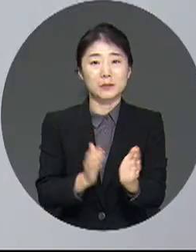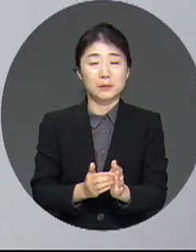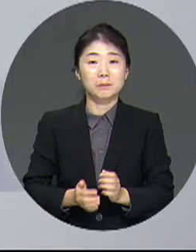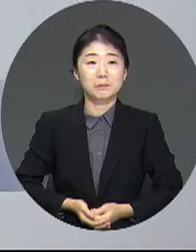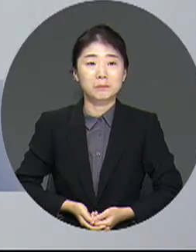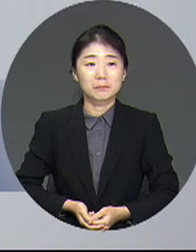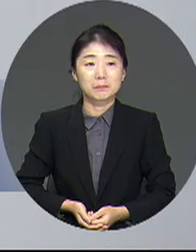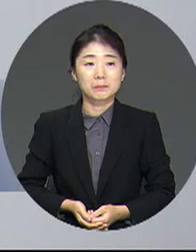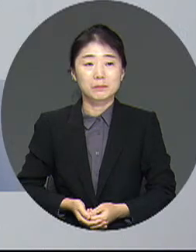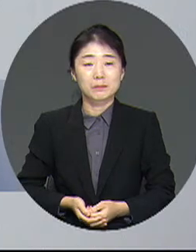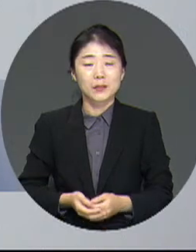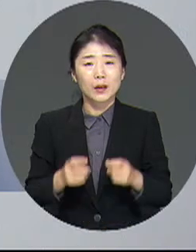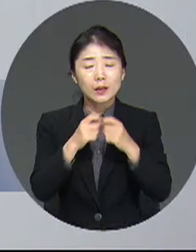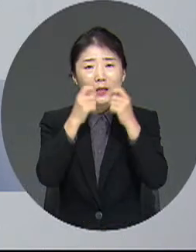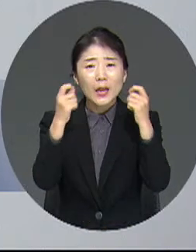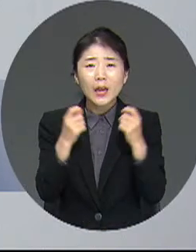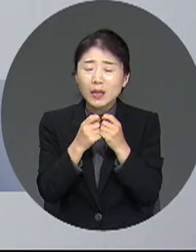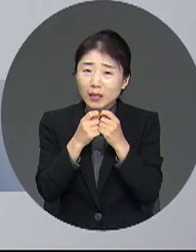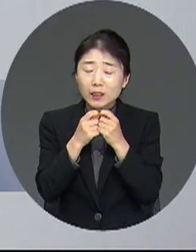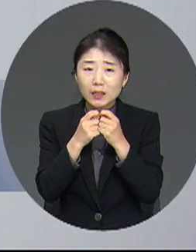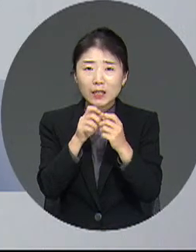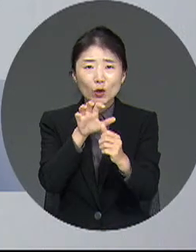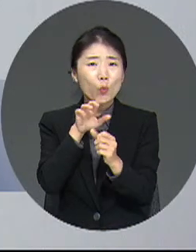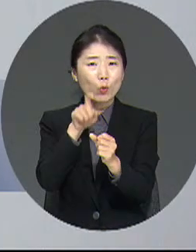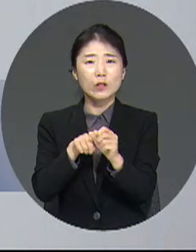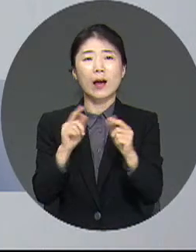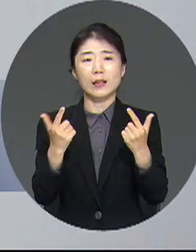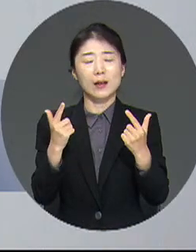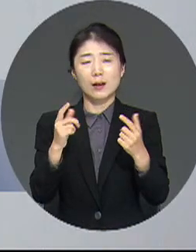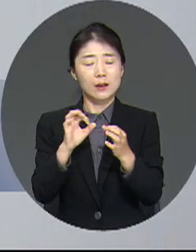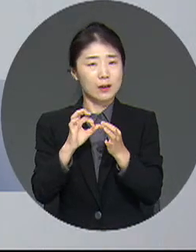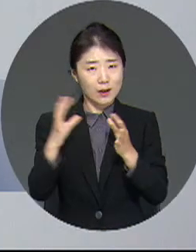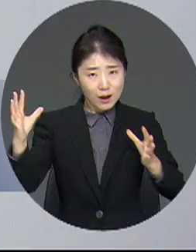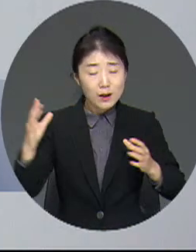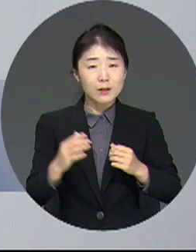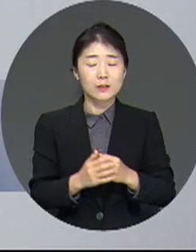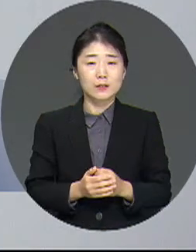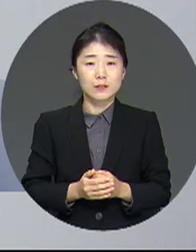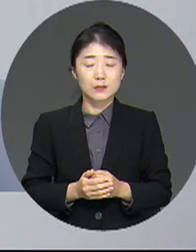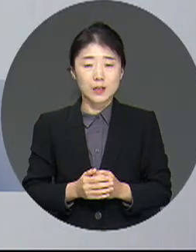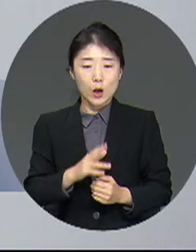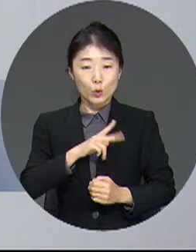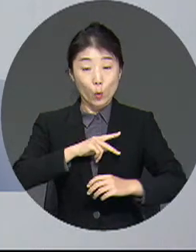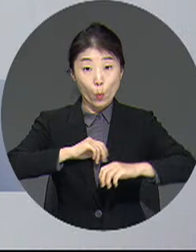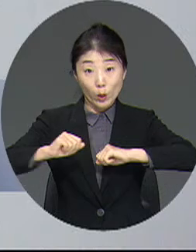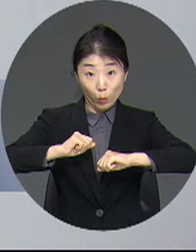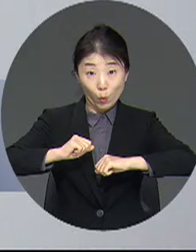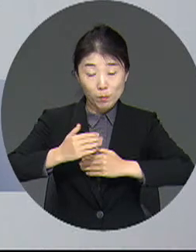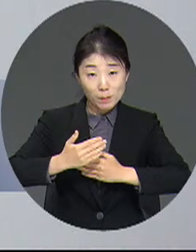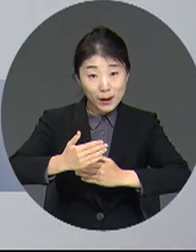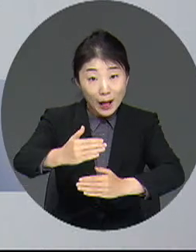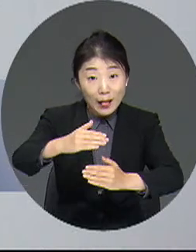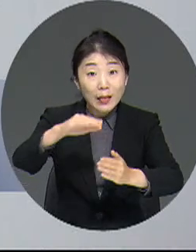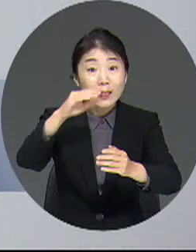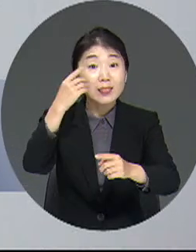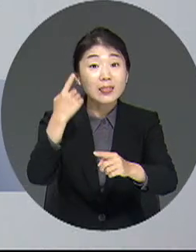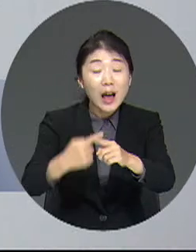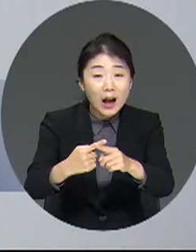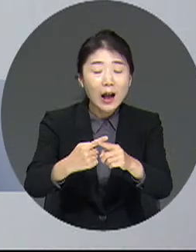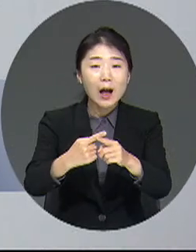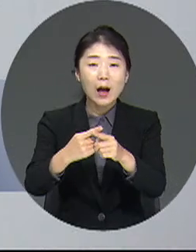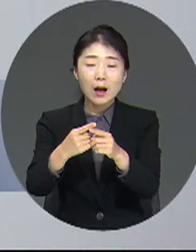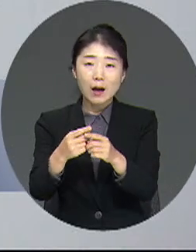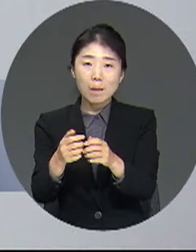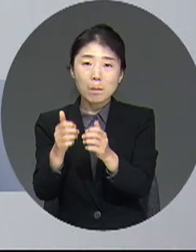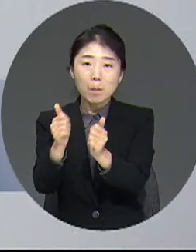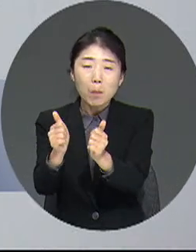개인적인 부분하고는 관계없습니다이 조례가 그야말로 정상적인 어장 활동을 하는데 있어서